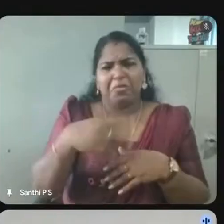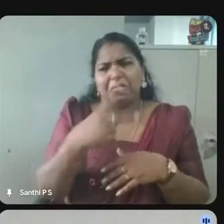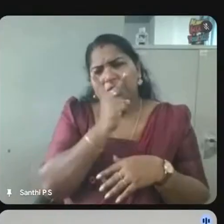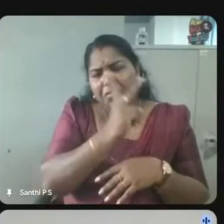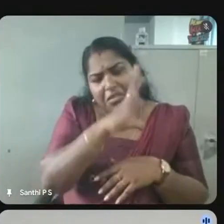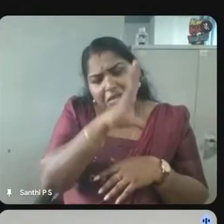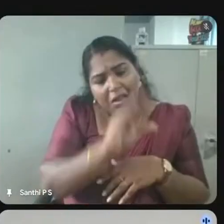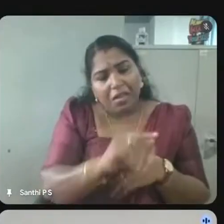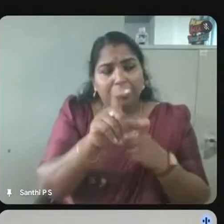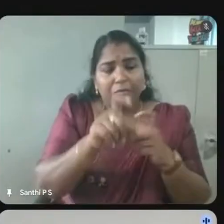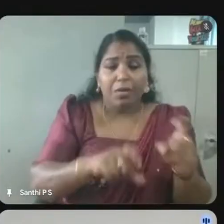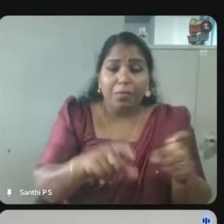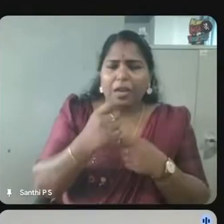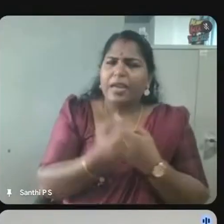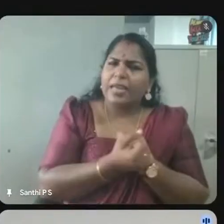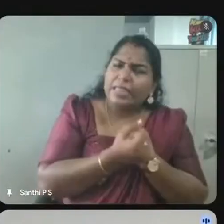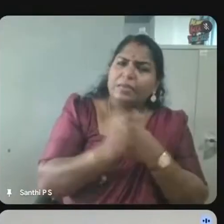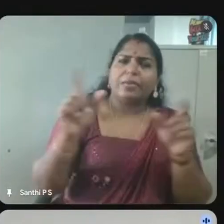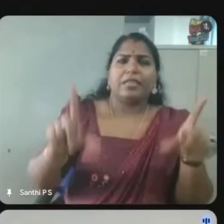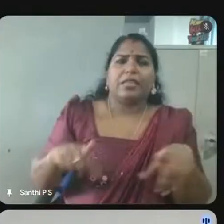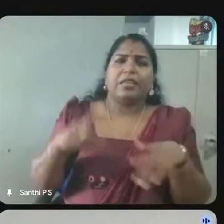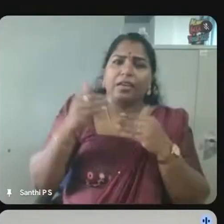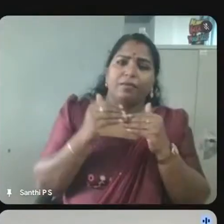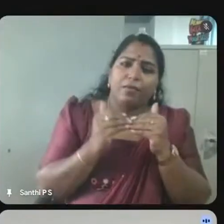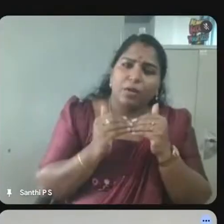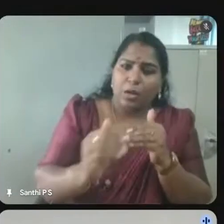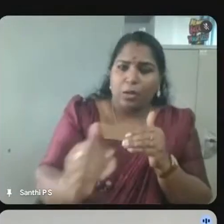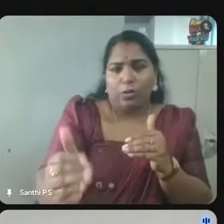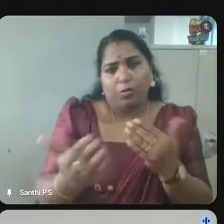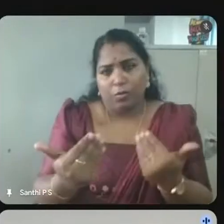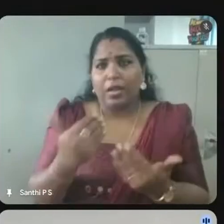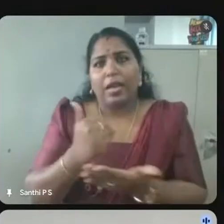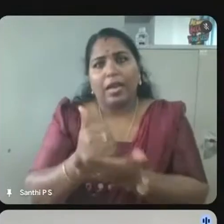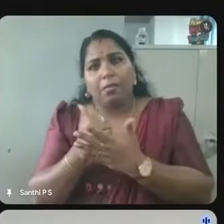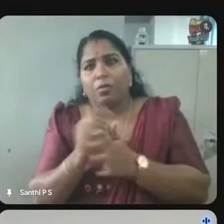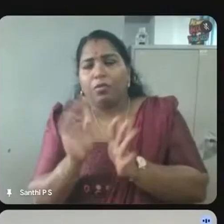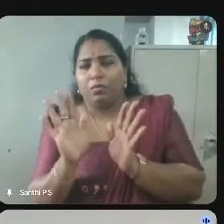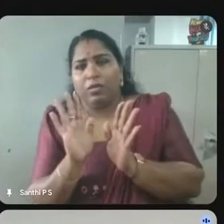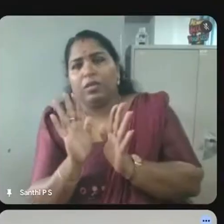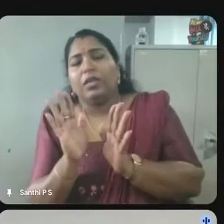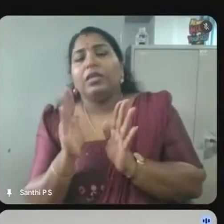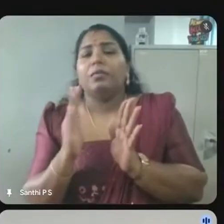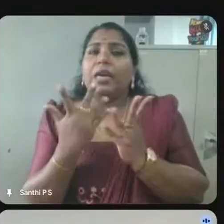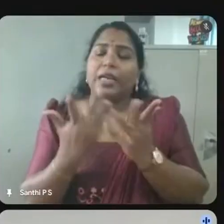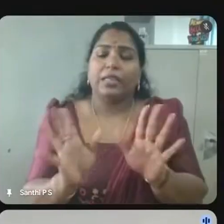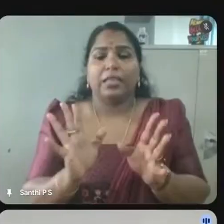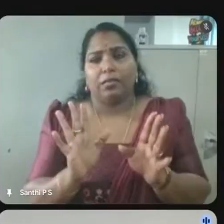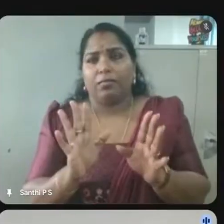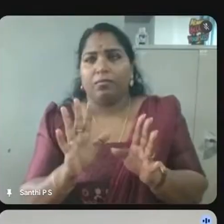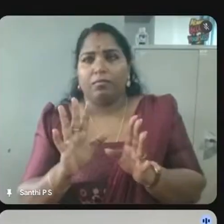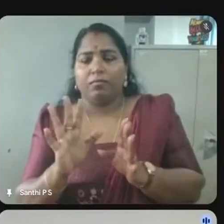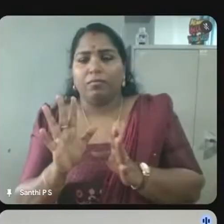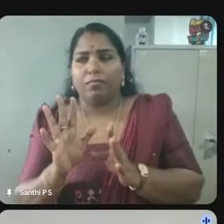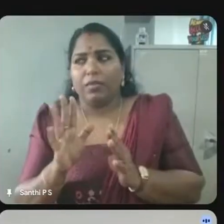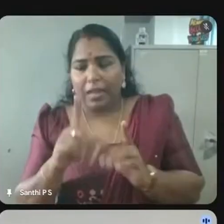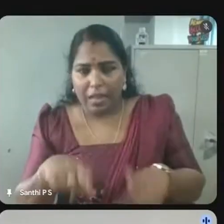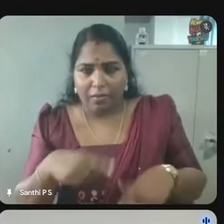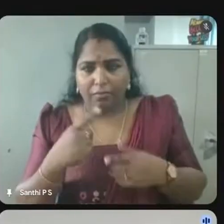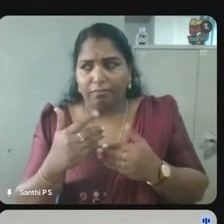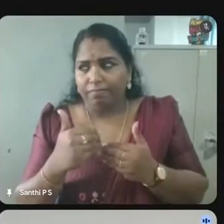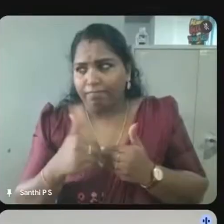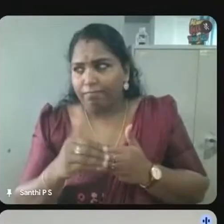ഇവരുടെ അപര്യാപ്തത ഇവർക്ക് അറിയാത്ത വിധത്തിൽ അല്ലെങ്കിൽ അതിനെ നമുക്ക് കോമ്പൻസേറ്റ് ചെയ്യുന്ന വിധത്തിൽ അവർക്ക് ജീവിക്കാനും